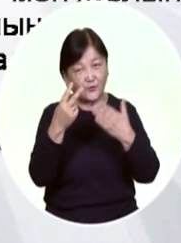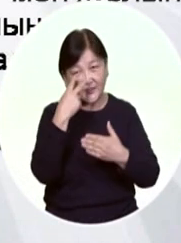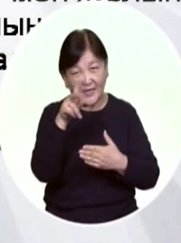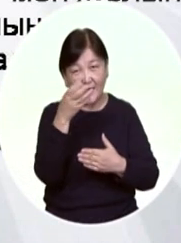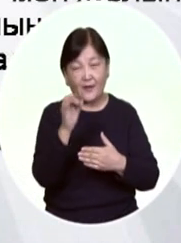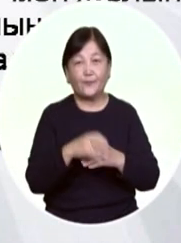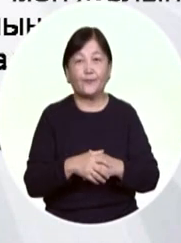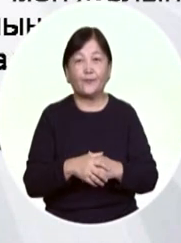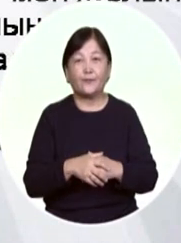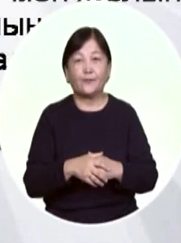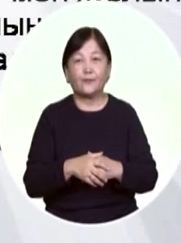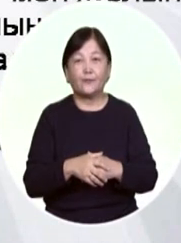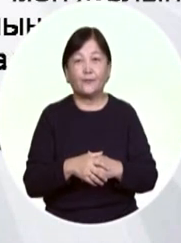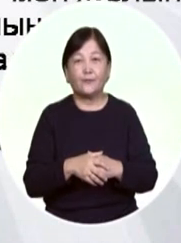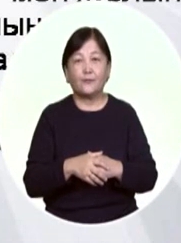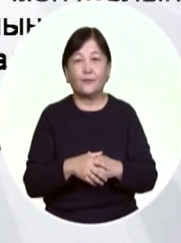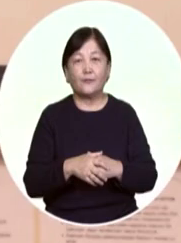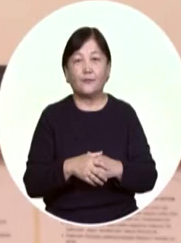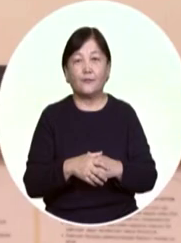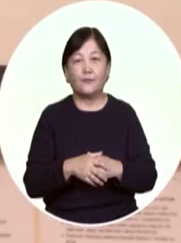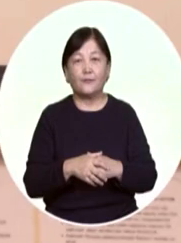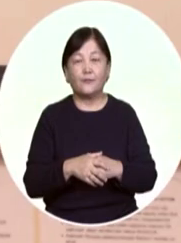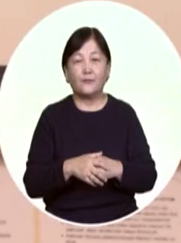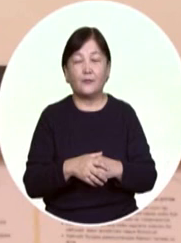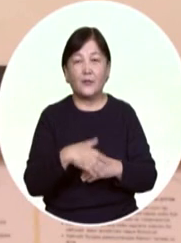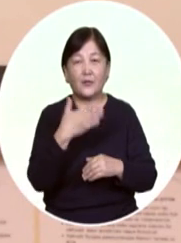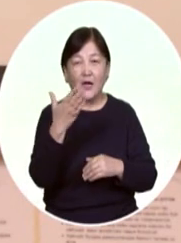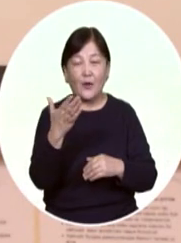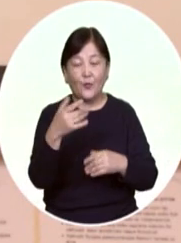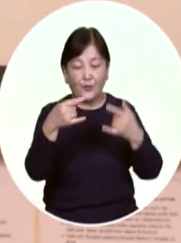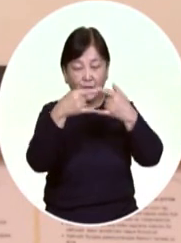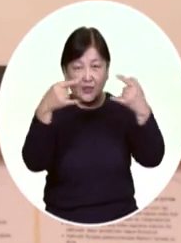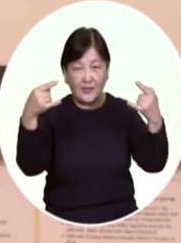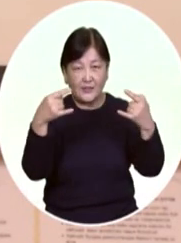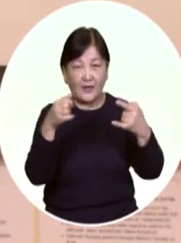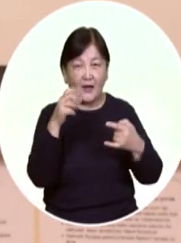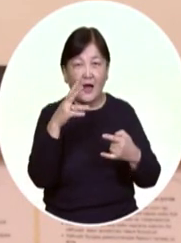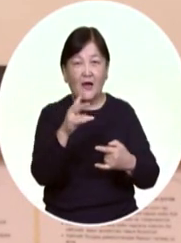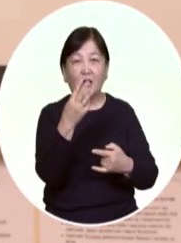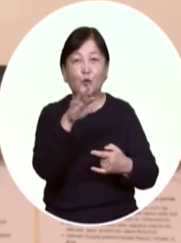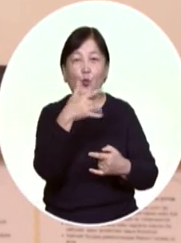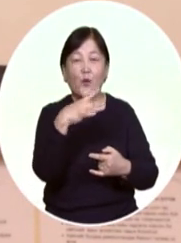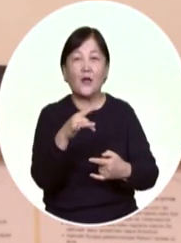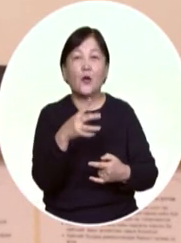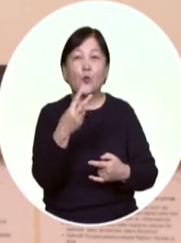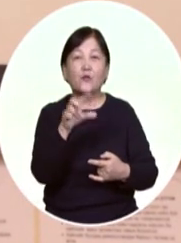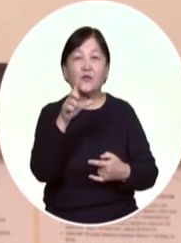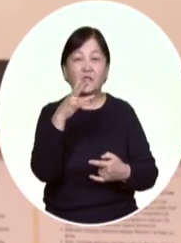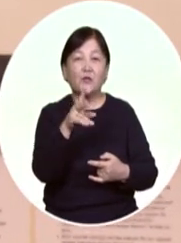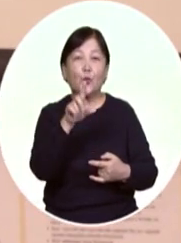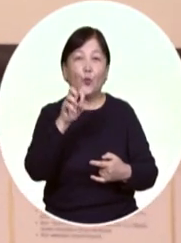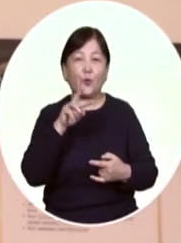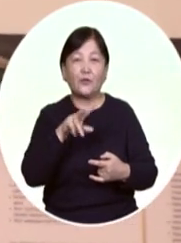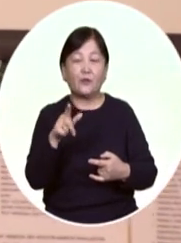За уншиж байна уу? Та бүхэн дэлгэцнээс анх дахь үндсэн хуулийнхаа тодорхой заалтуудыг харж байгаа